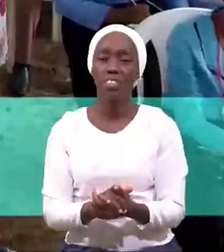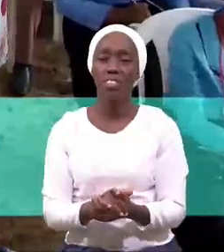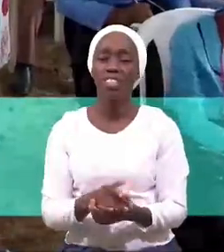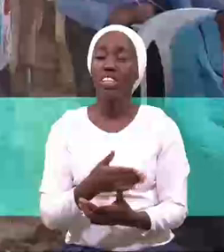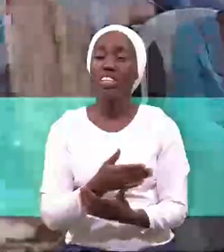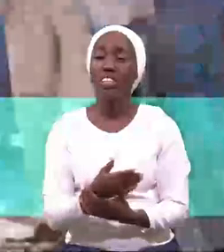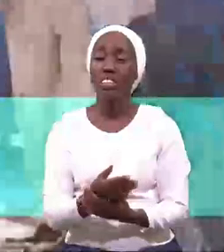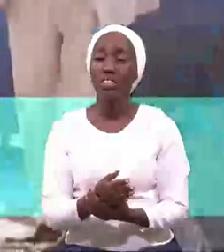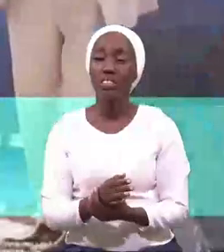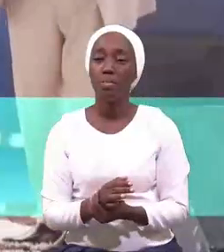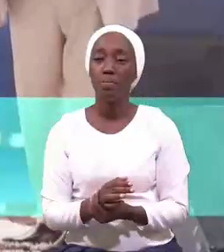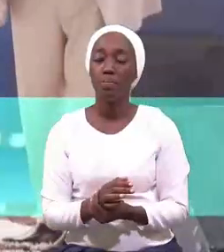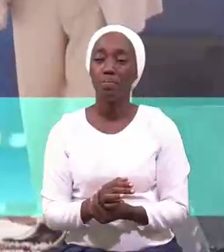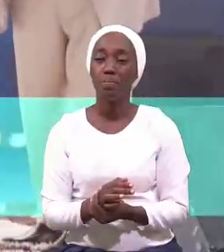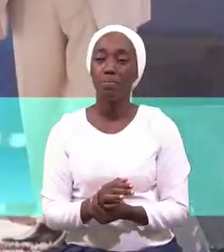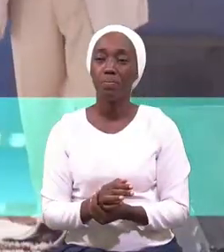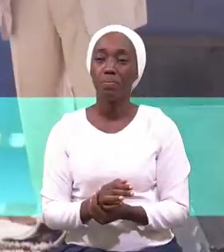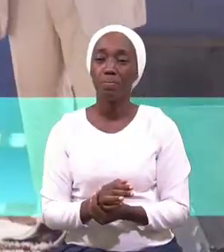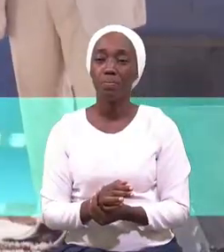Il y a le chant.